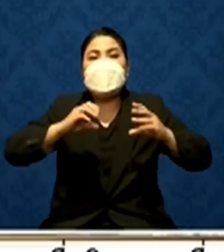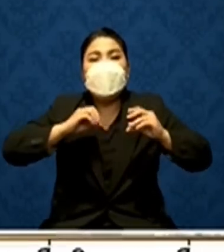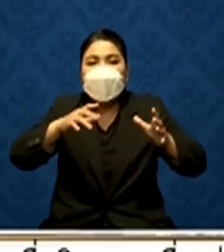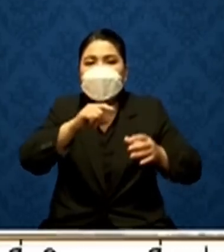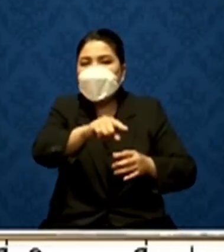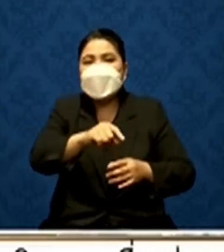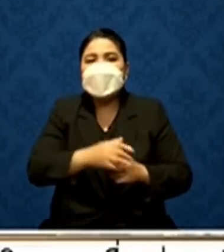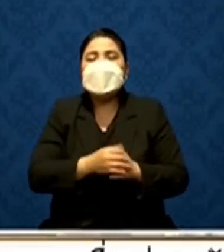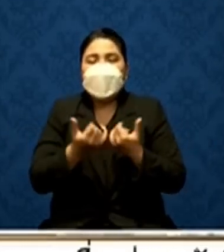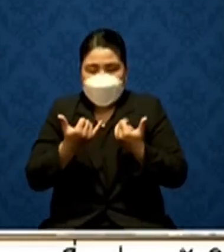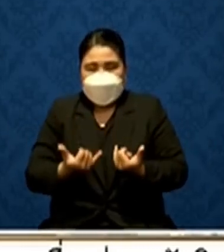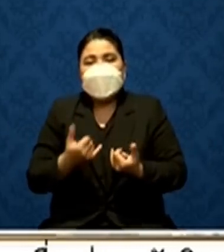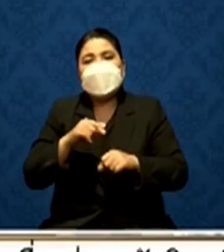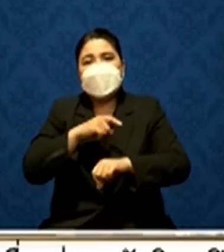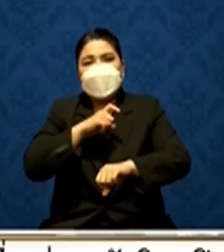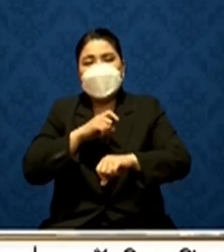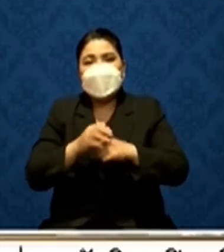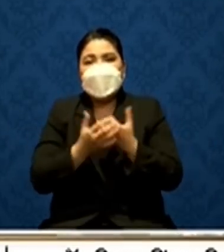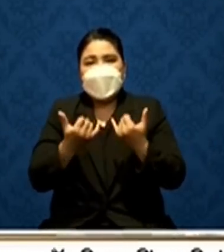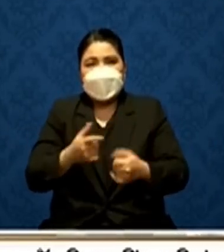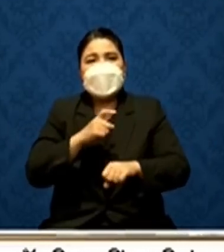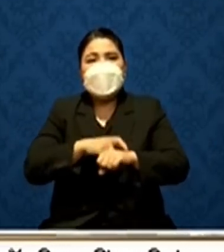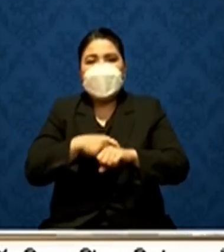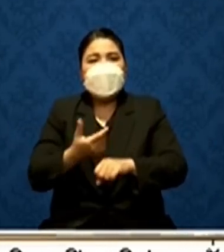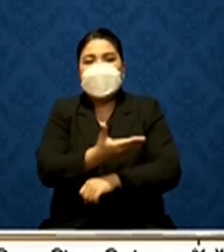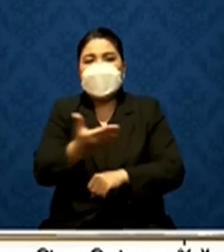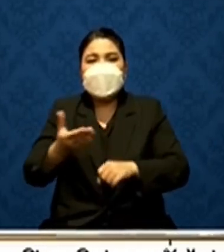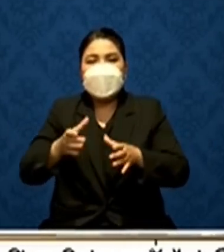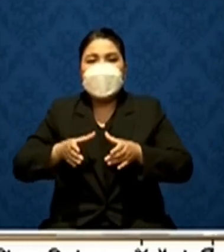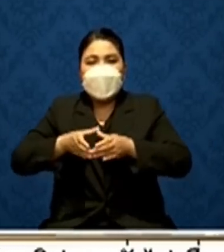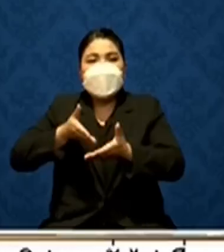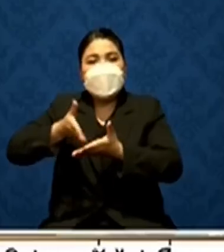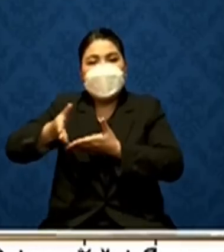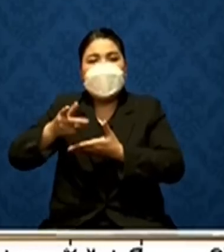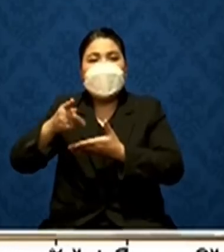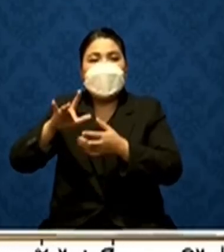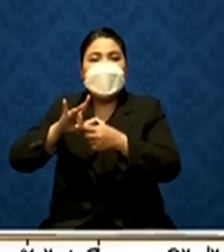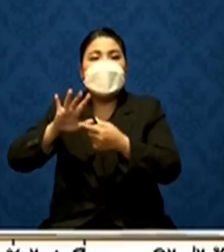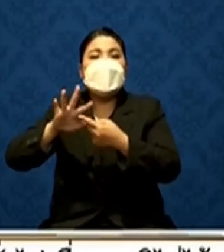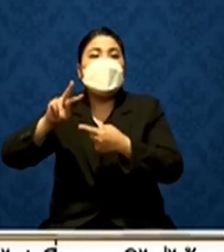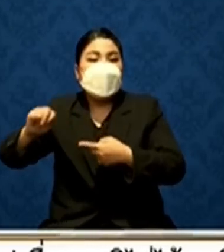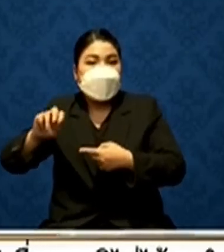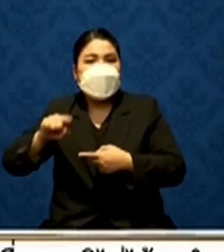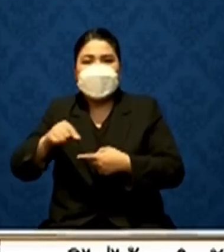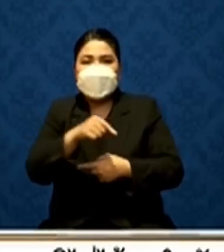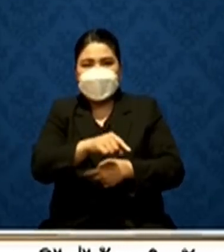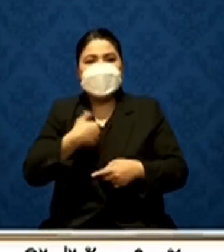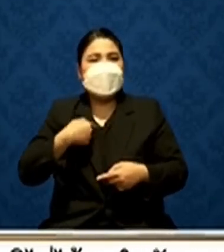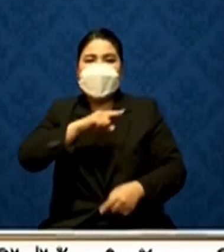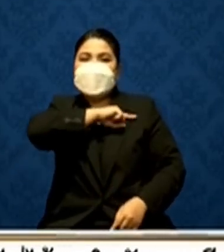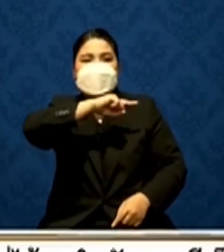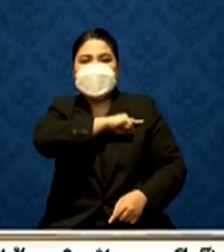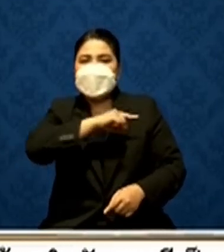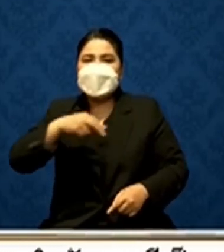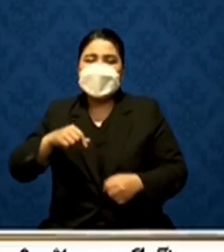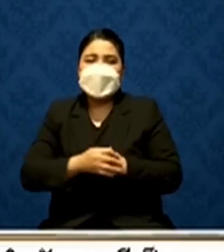ครับที่พวกเราพรรคร่วมฝ่ายการจะต้องทำหน้าที่เด็ดหัวสอยนั่งร้านถ้า